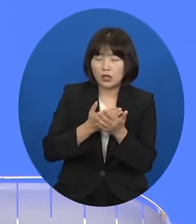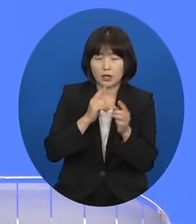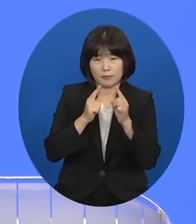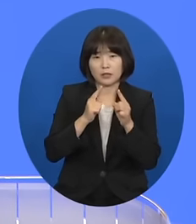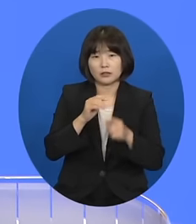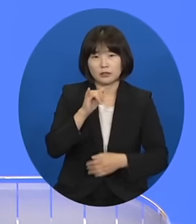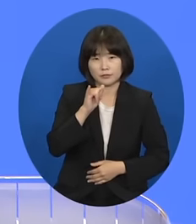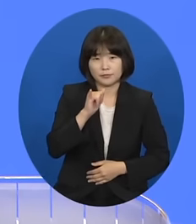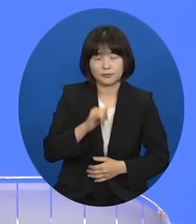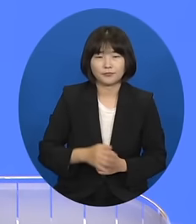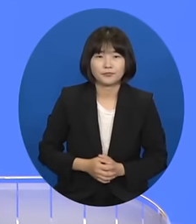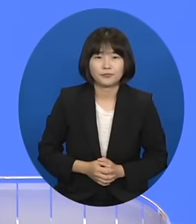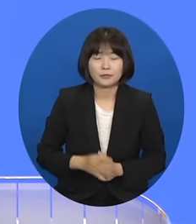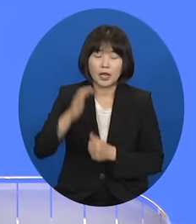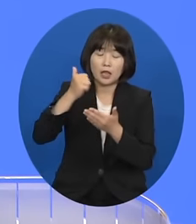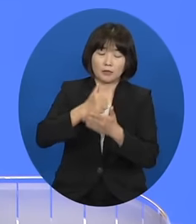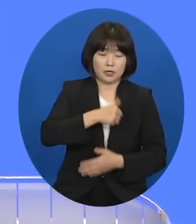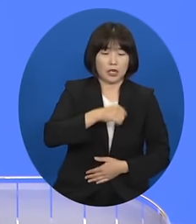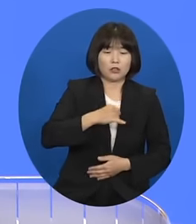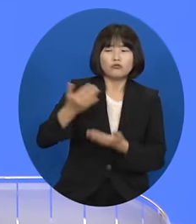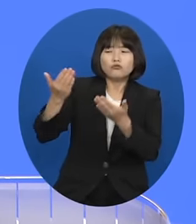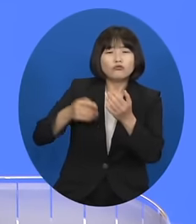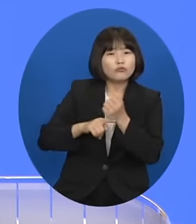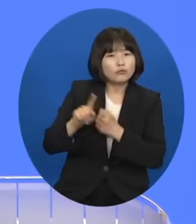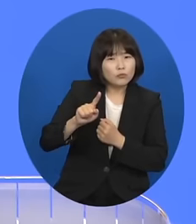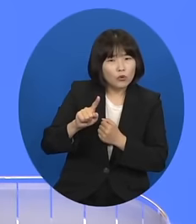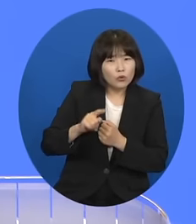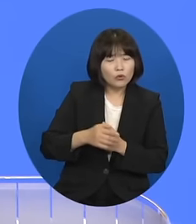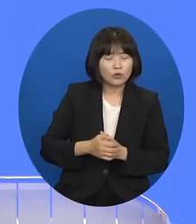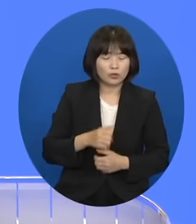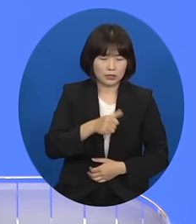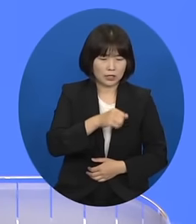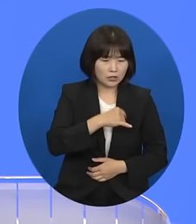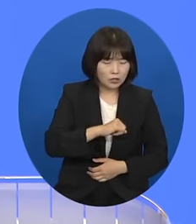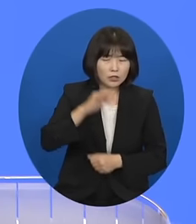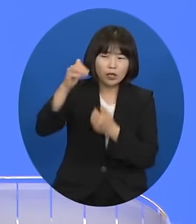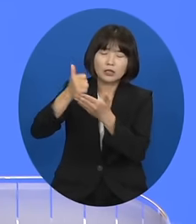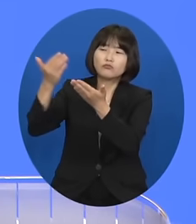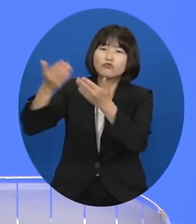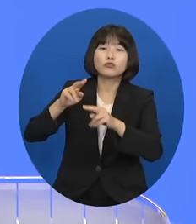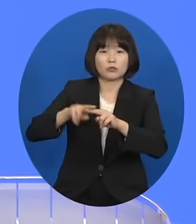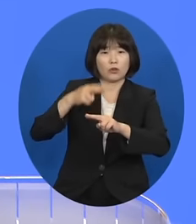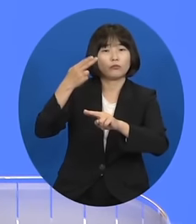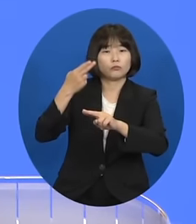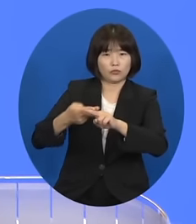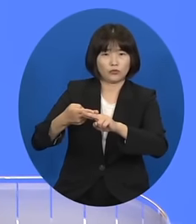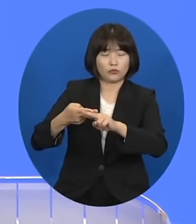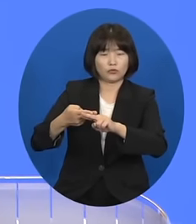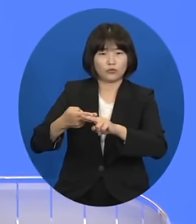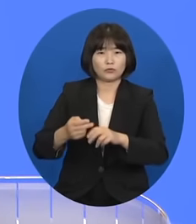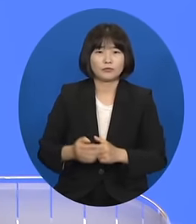자녀를 주시냐면 자녀는 하나님의 선물이라고 했습니다. 이 선물을 개정판에는 기업이라고 번역했습니다.